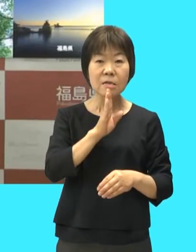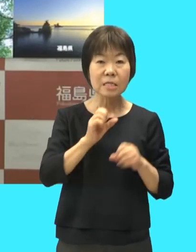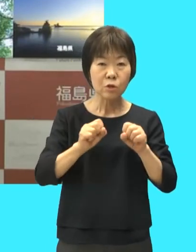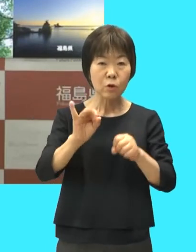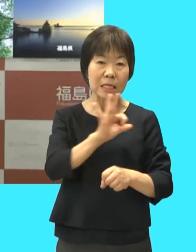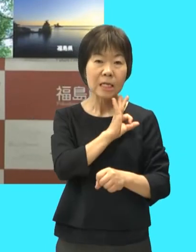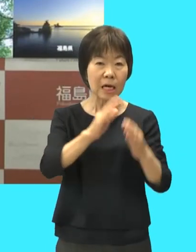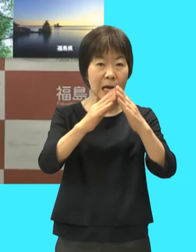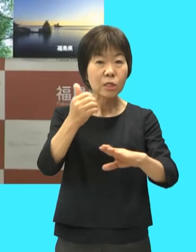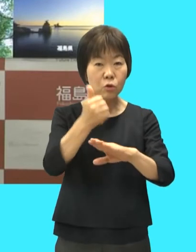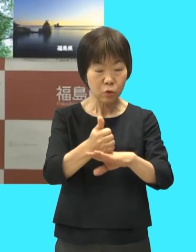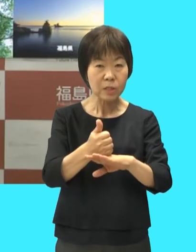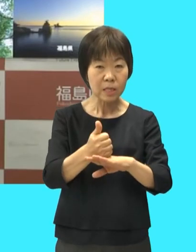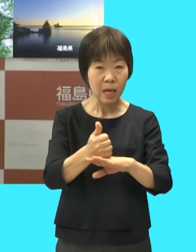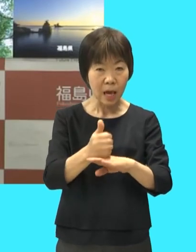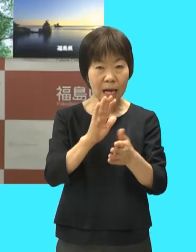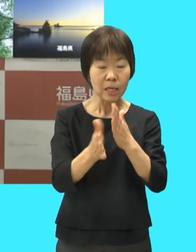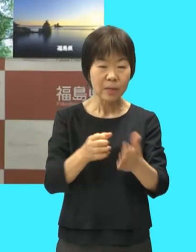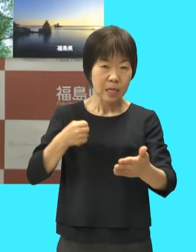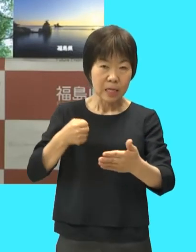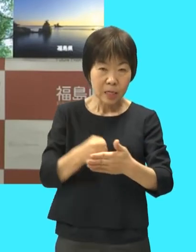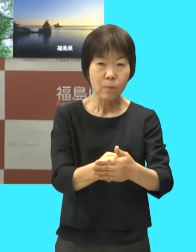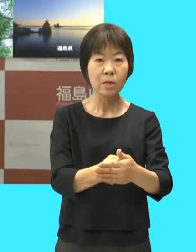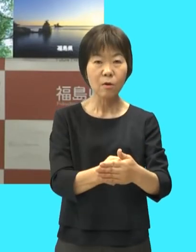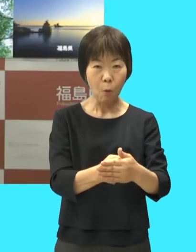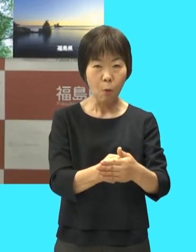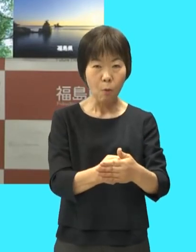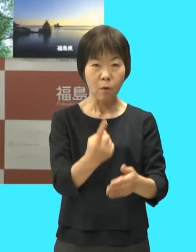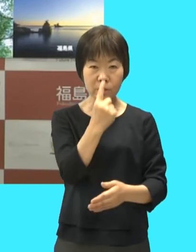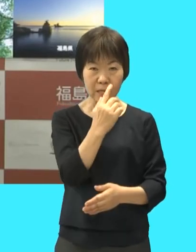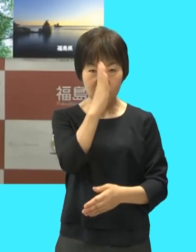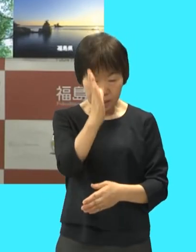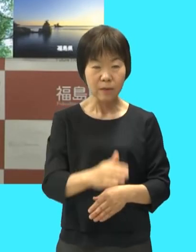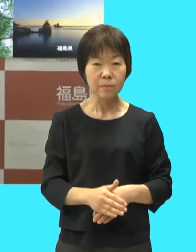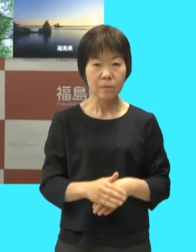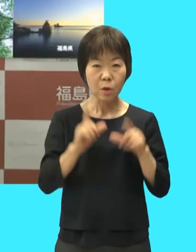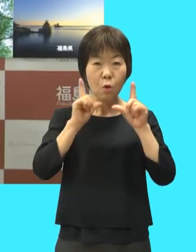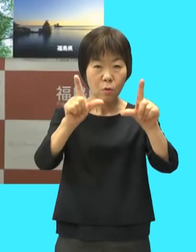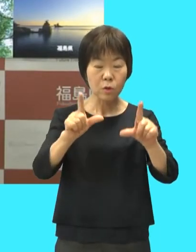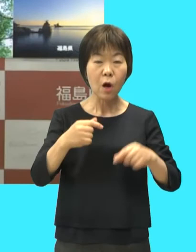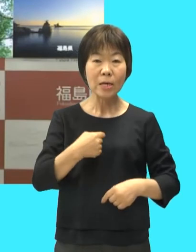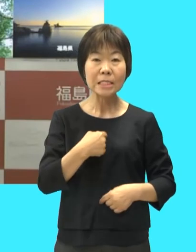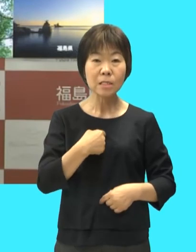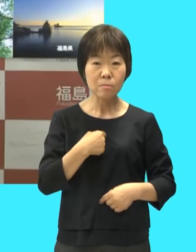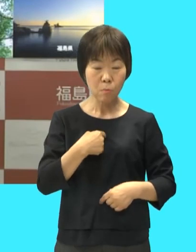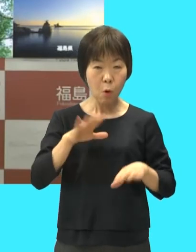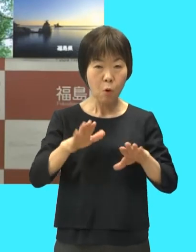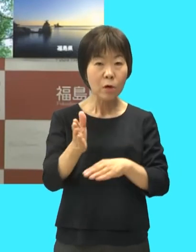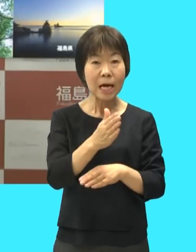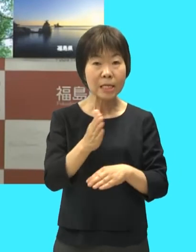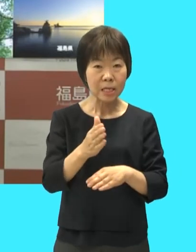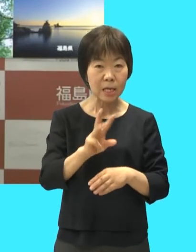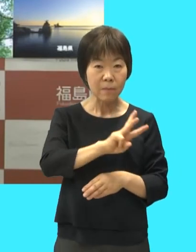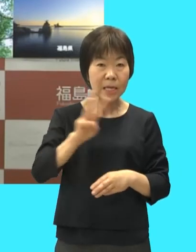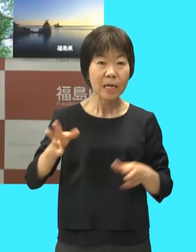ての、はい、改めて意気込みの方をお聞かせください。 私自身も実はここ最近において3日間のス